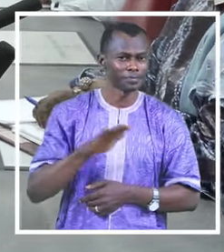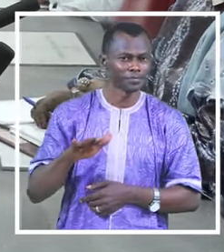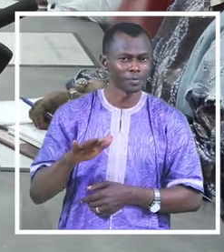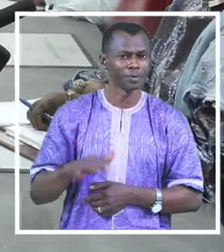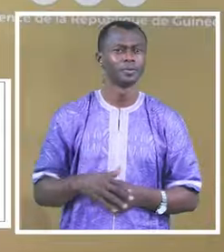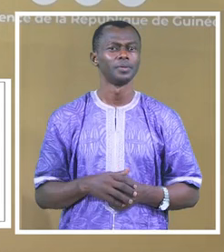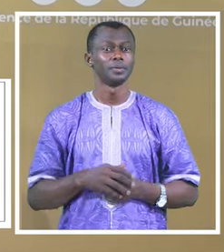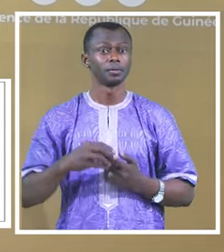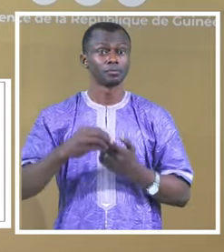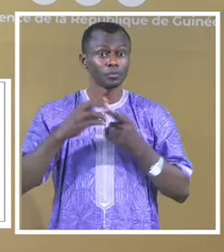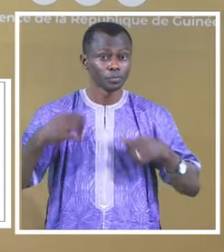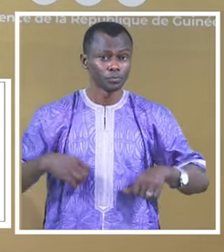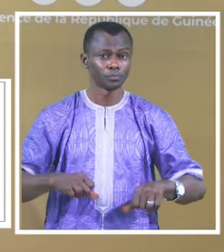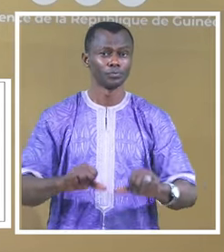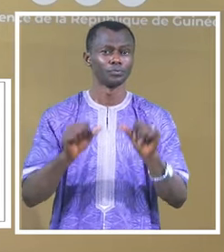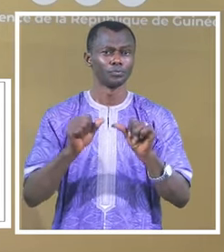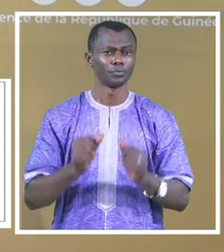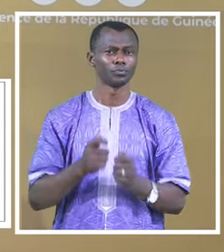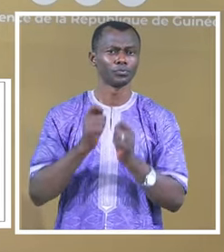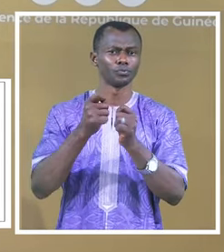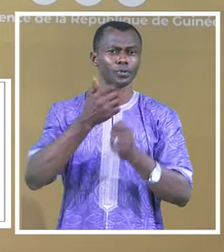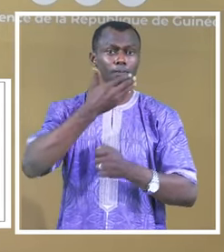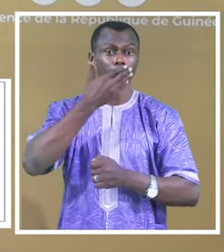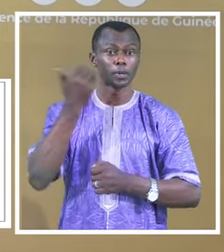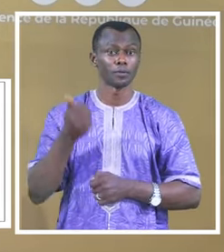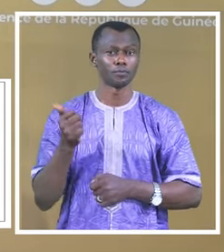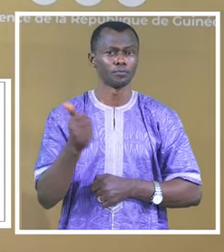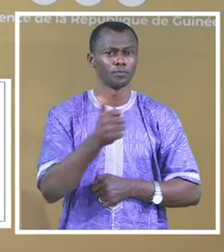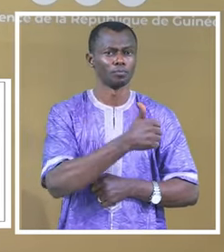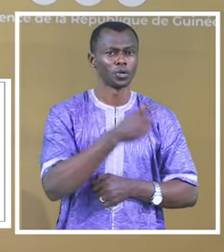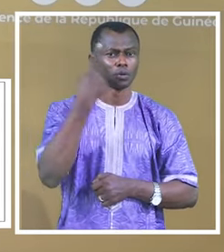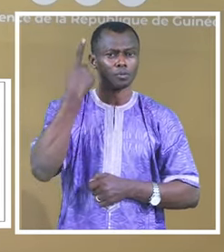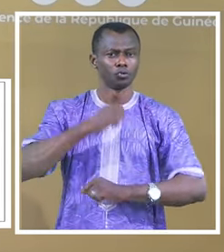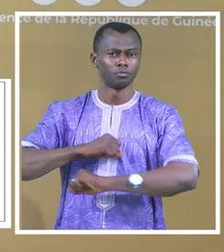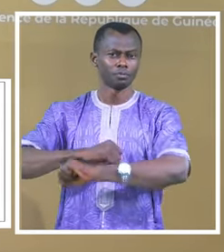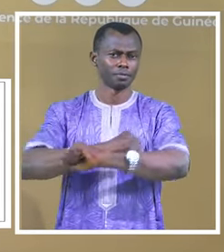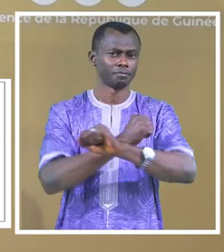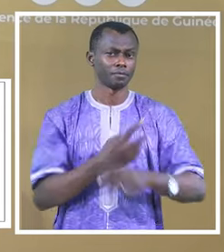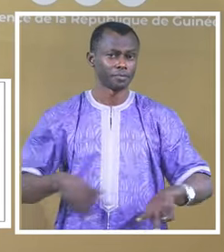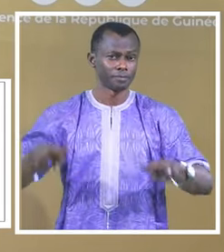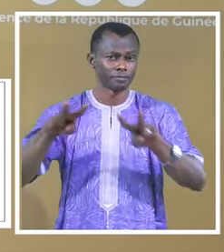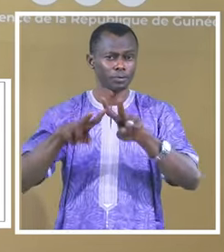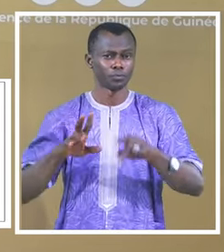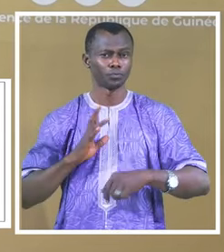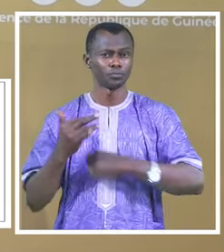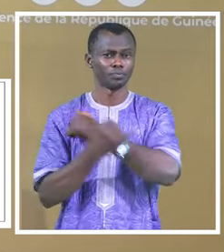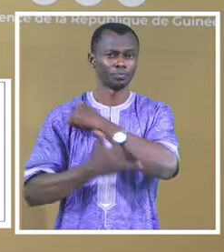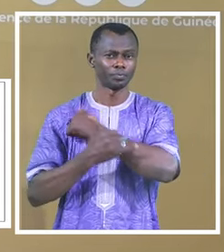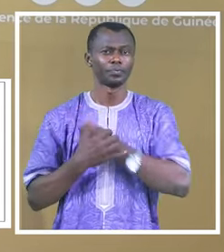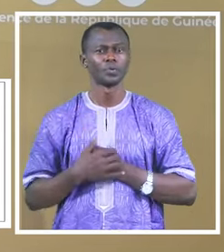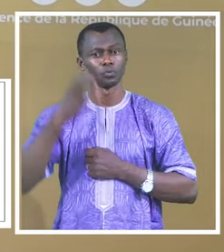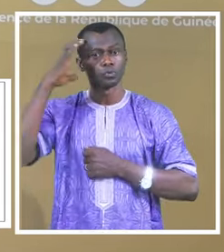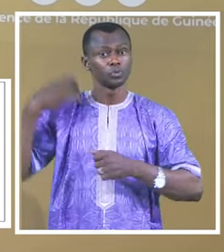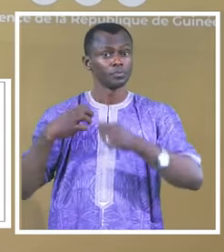les ministres, se réunissent chaque semaine pour prendre les décisions qui impactent la vie de nos concitoyens. Par ailleurs,